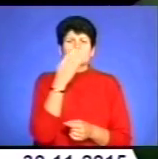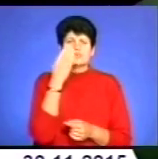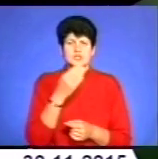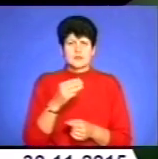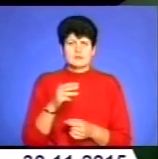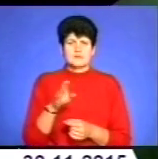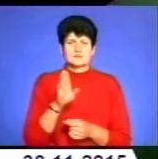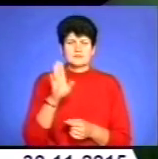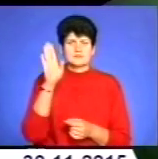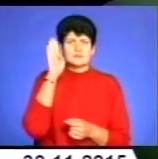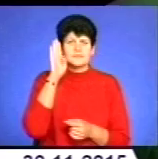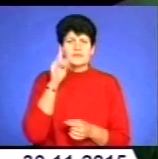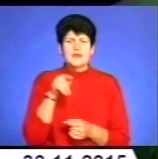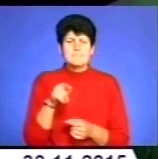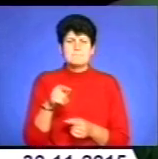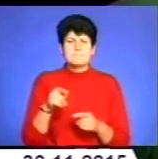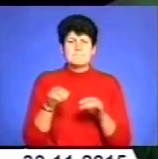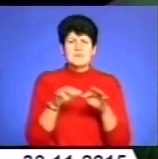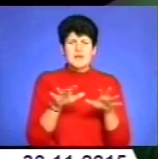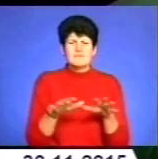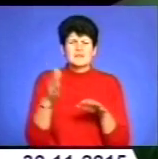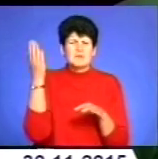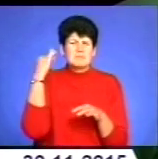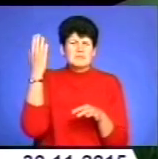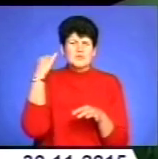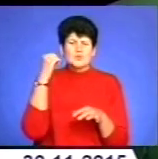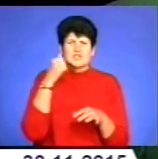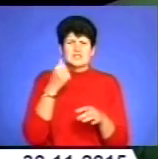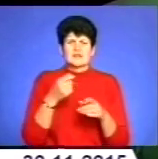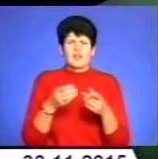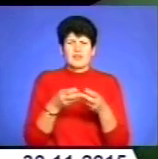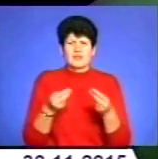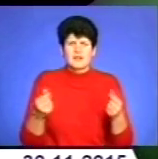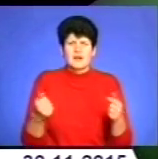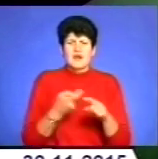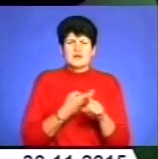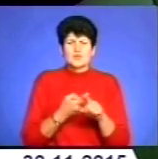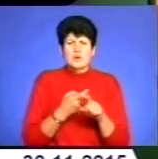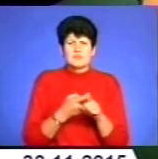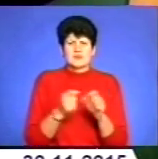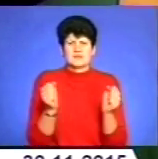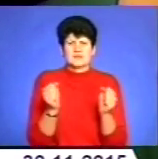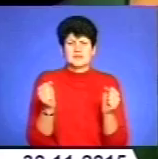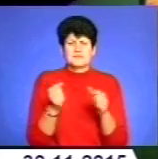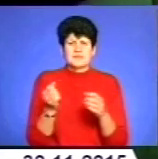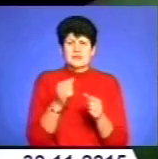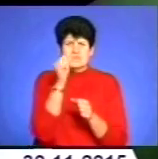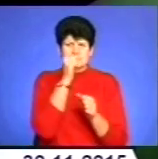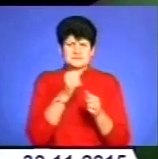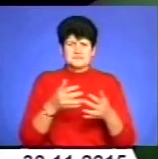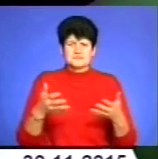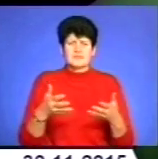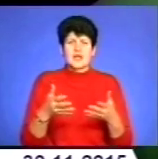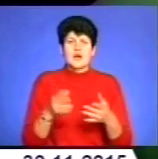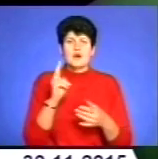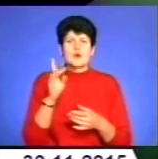Там плавала минулорічна зогнила бараболя перемерша і